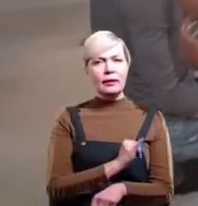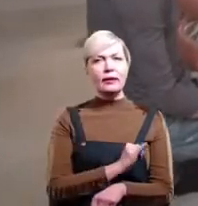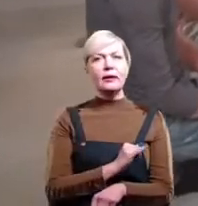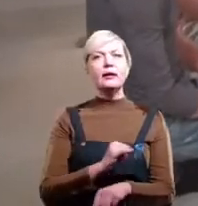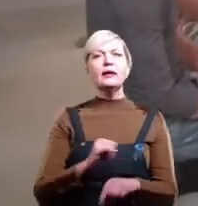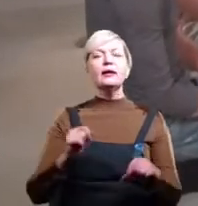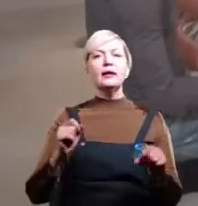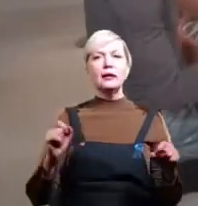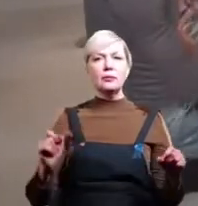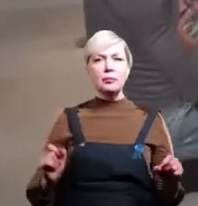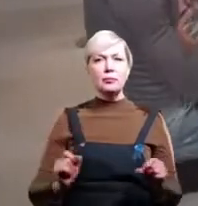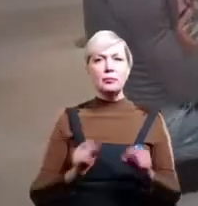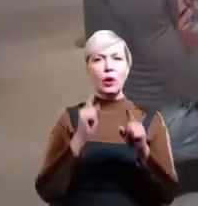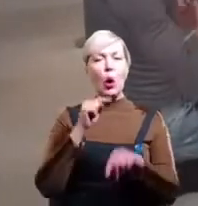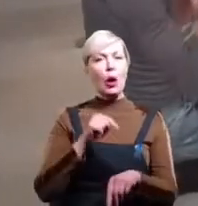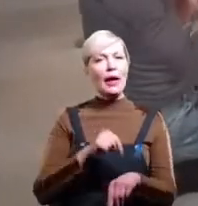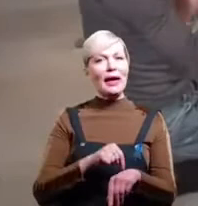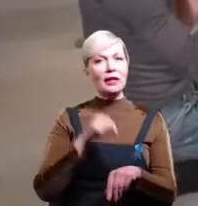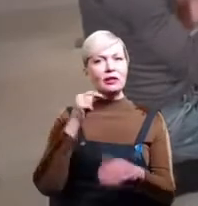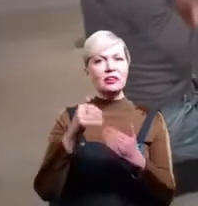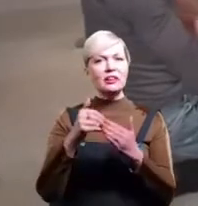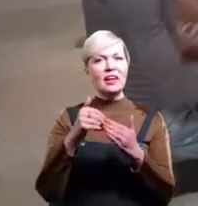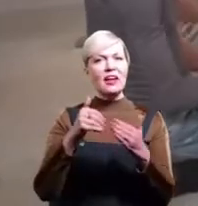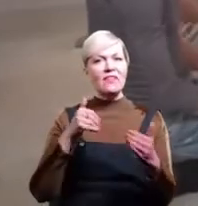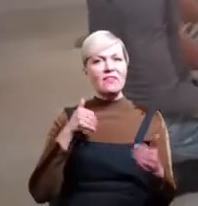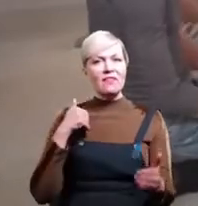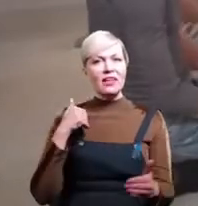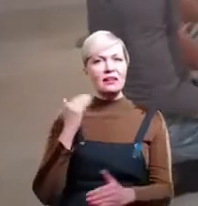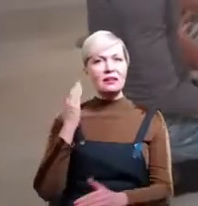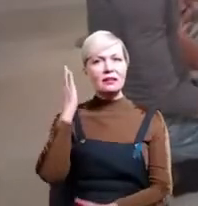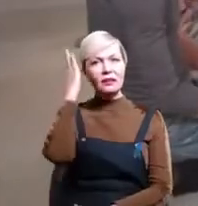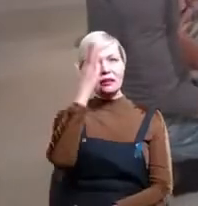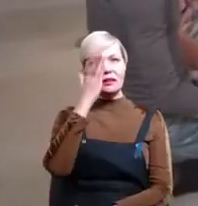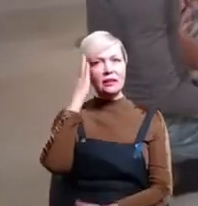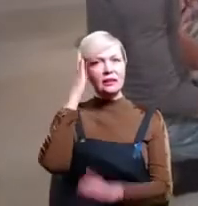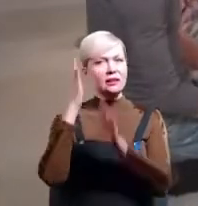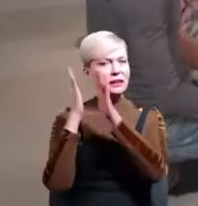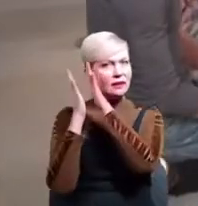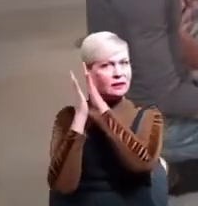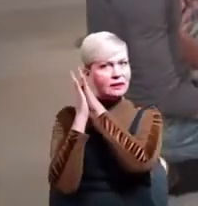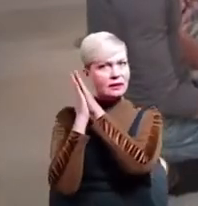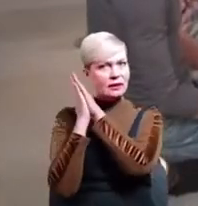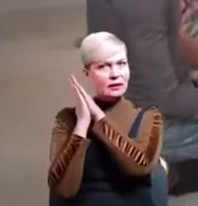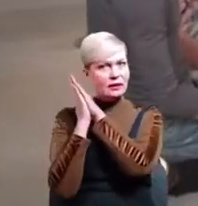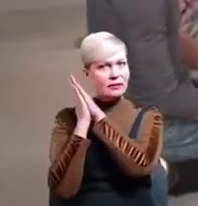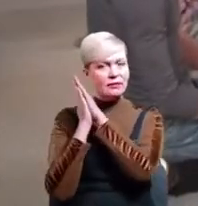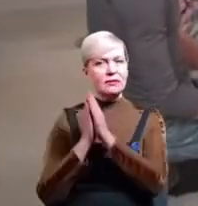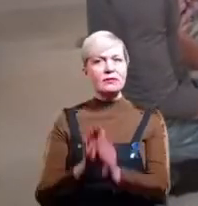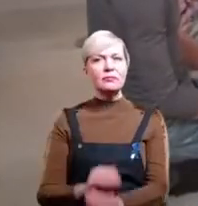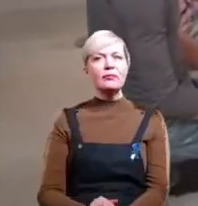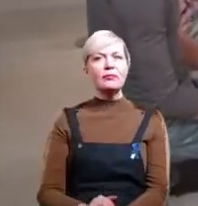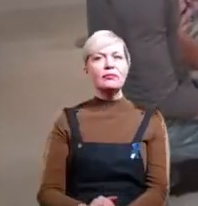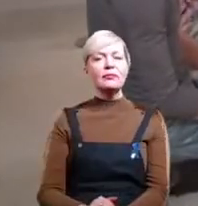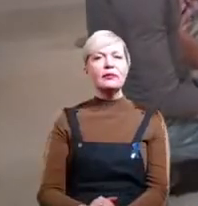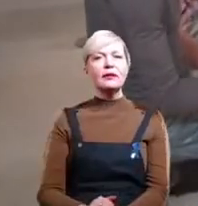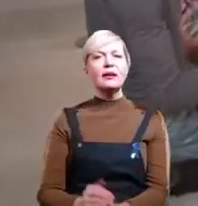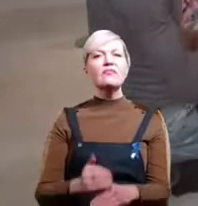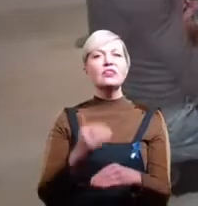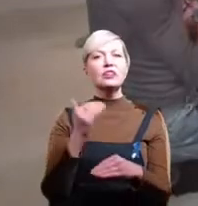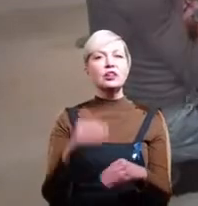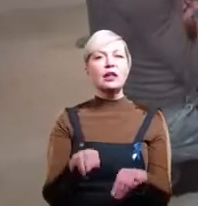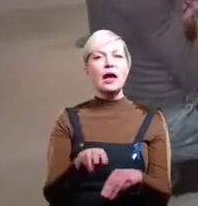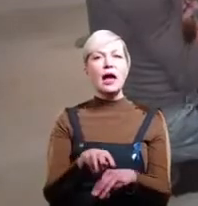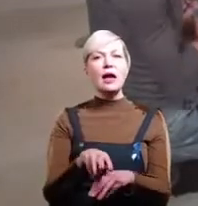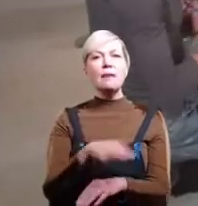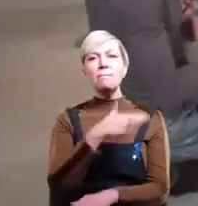І прокинуться від снів. І всі раз, а ні, і дальше вже мільйони голосів. Да.